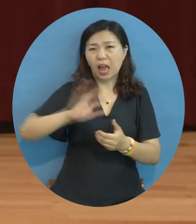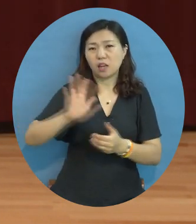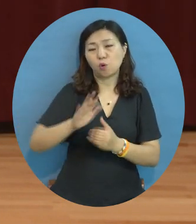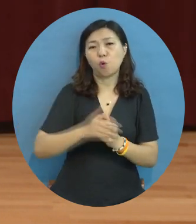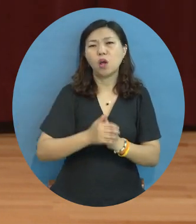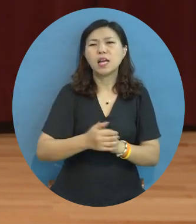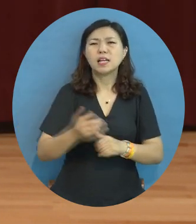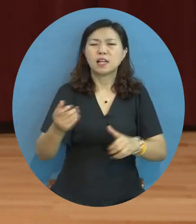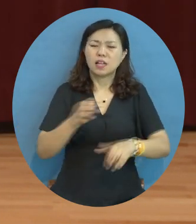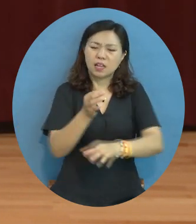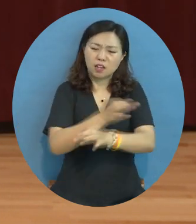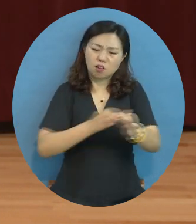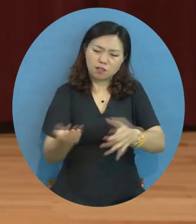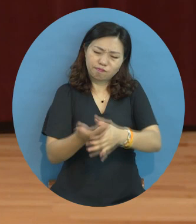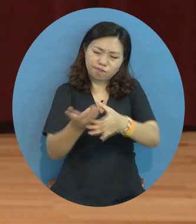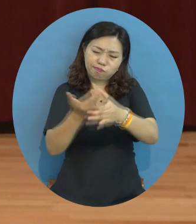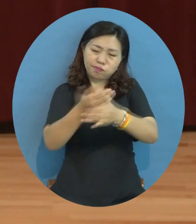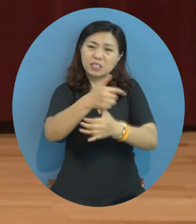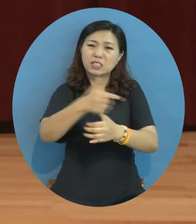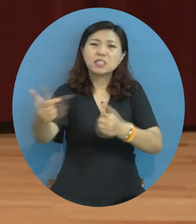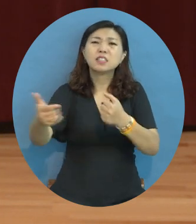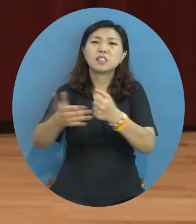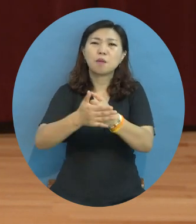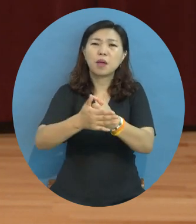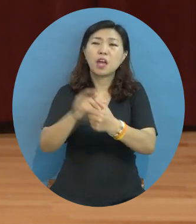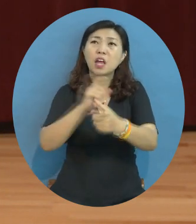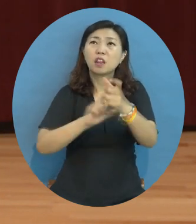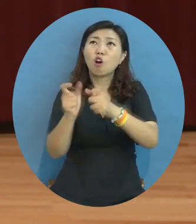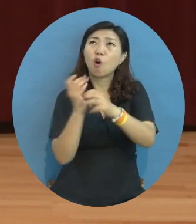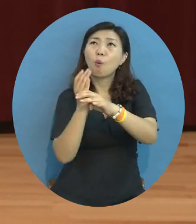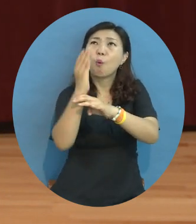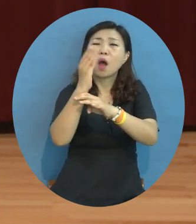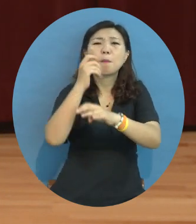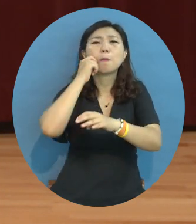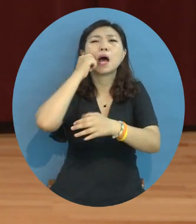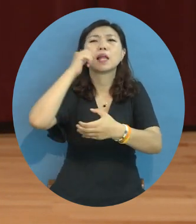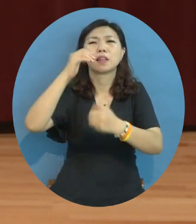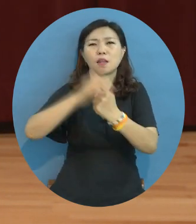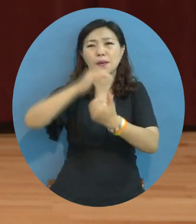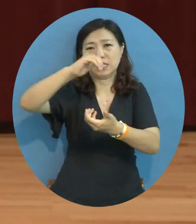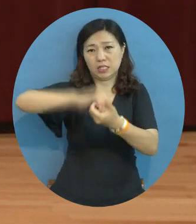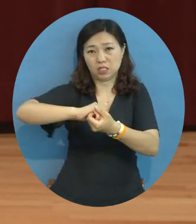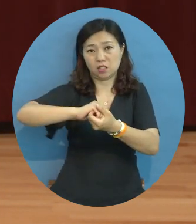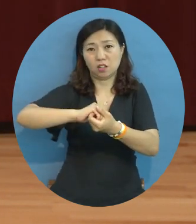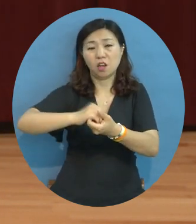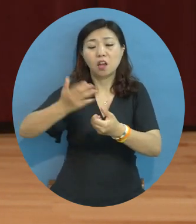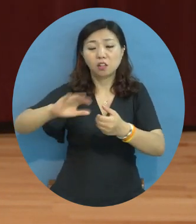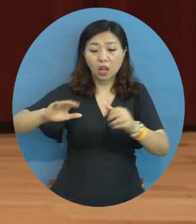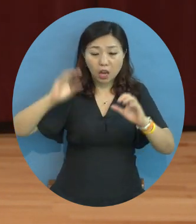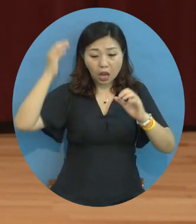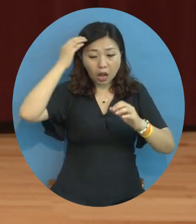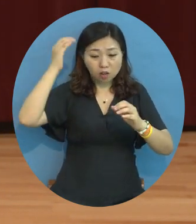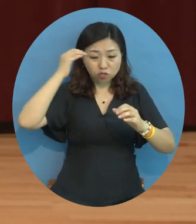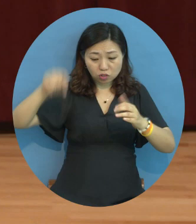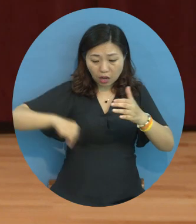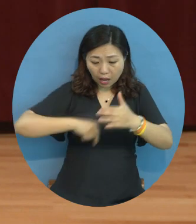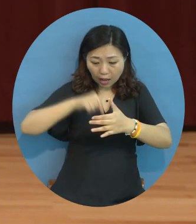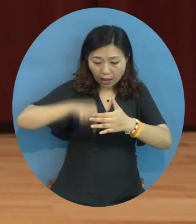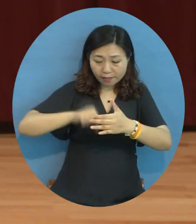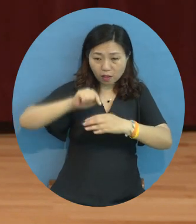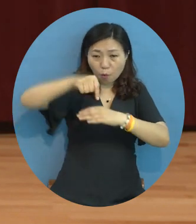거예요. 그런데 지금 국내외 정세가 우리한테 유리합니까? 불리합니까? 불리해. 내적 외적 요인이 다